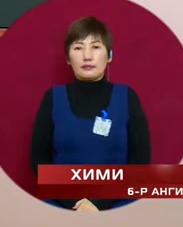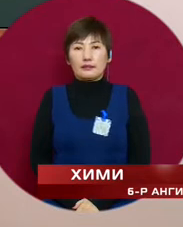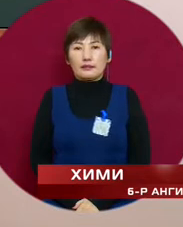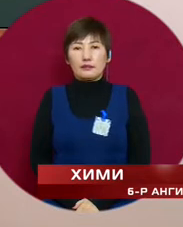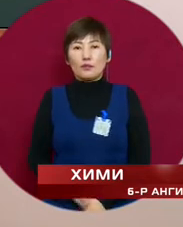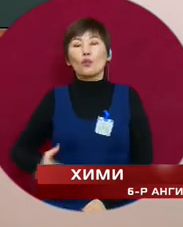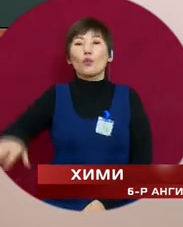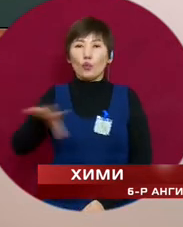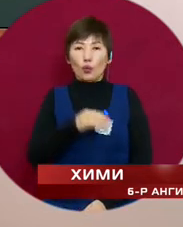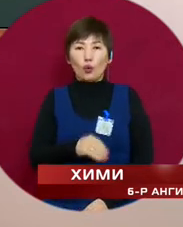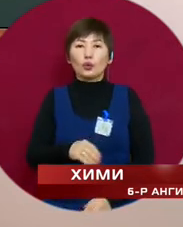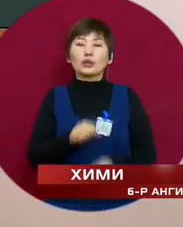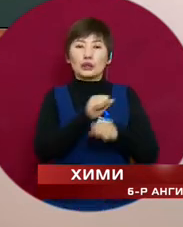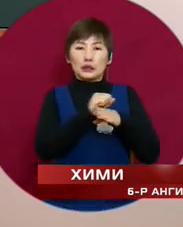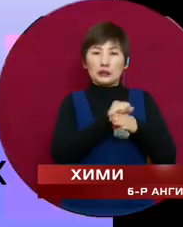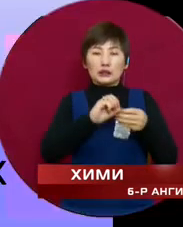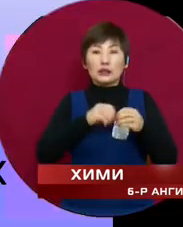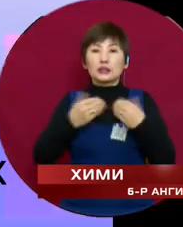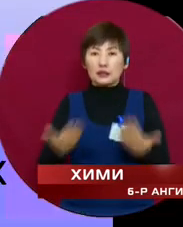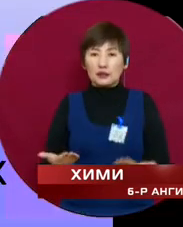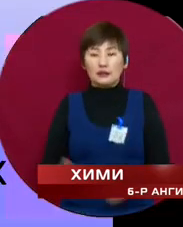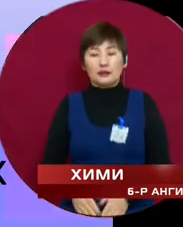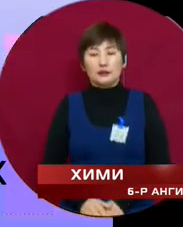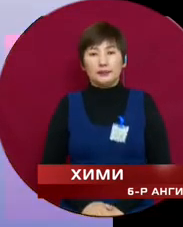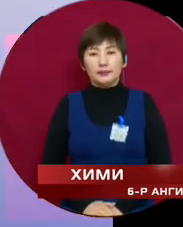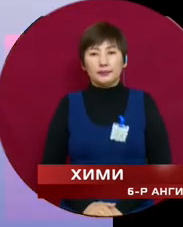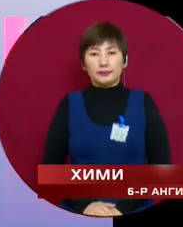За одоо бүгдээрээ баттгах тасгалаа ажиллая.